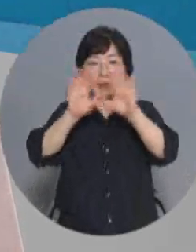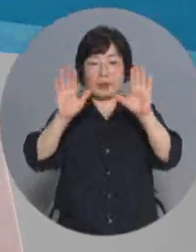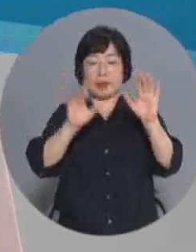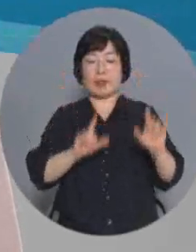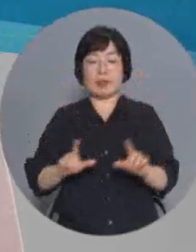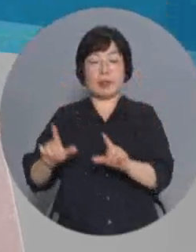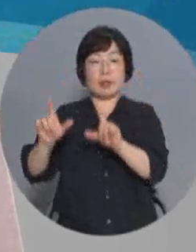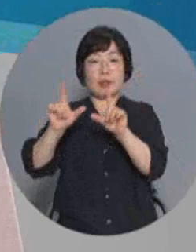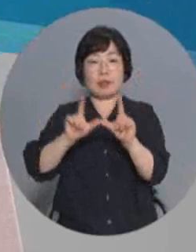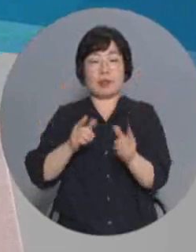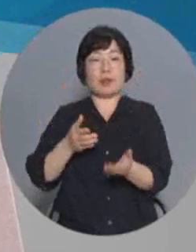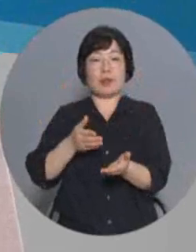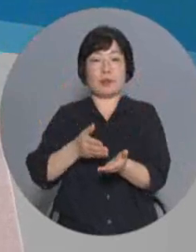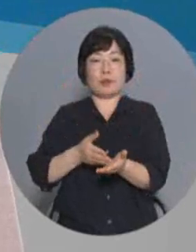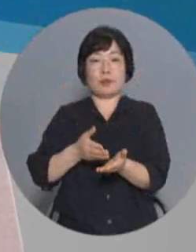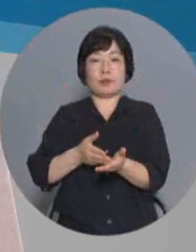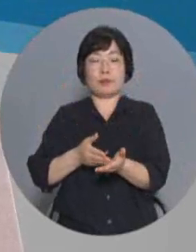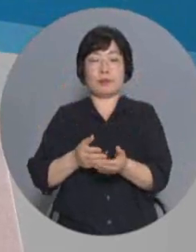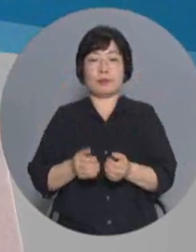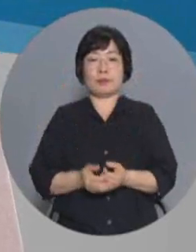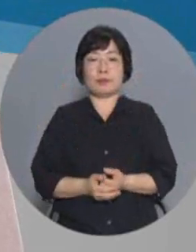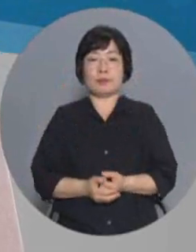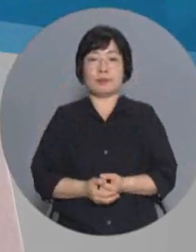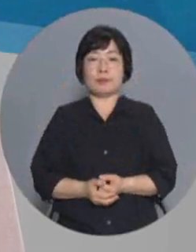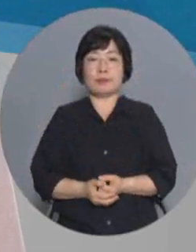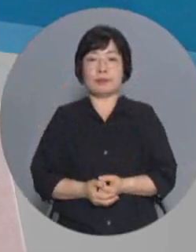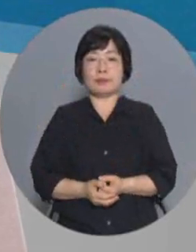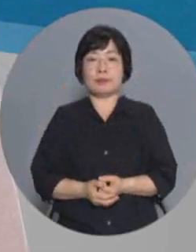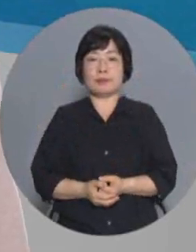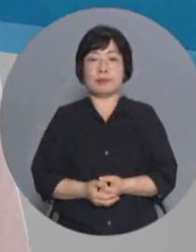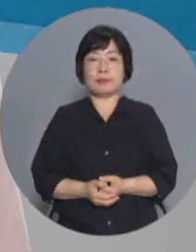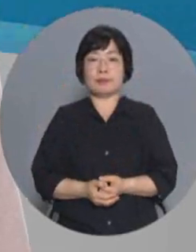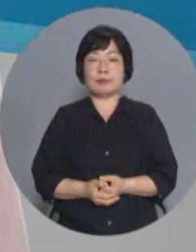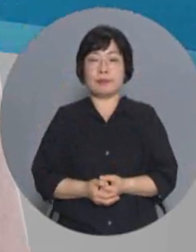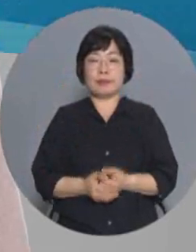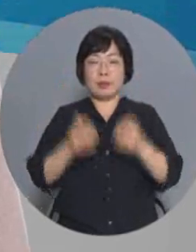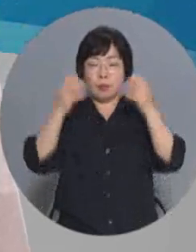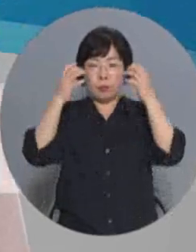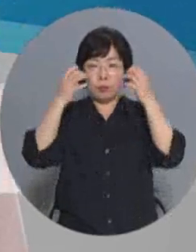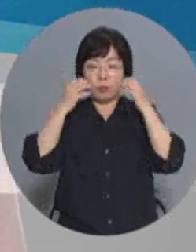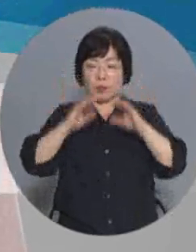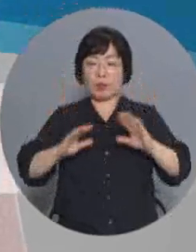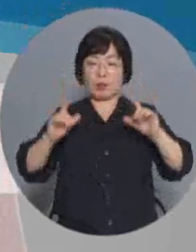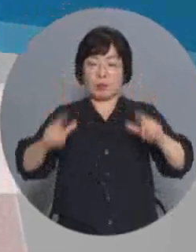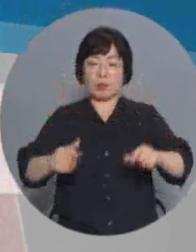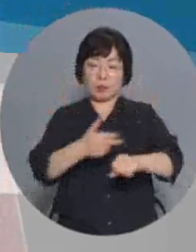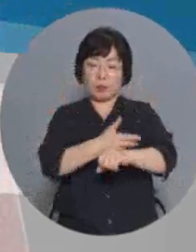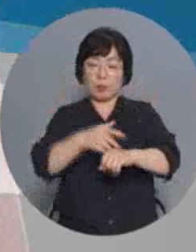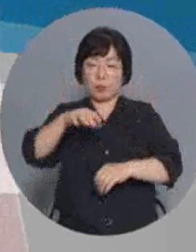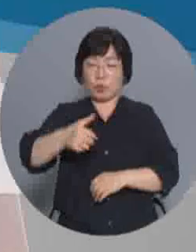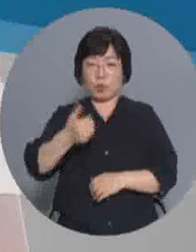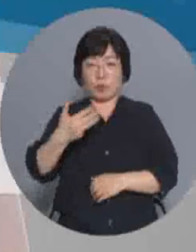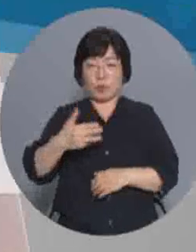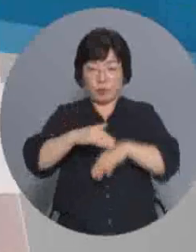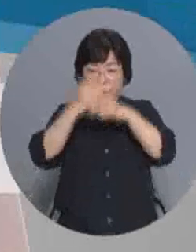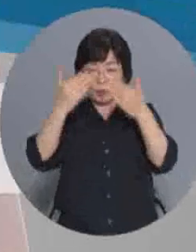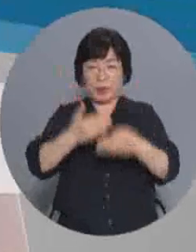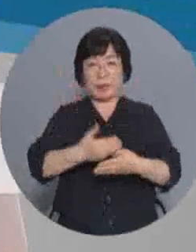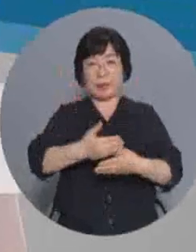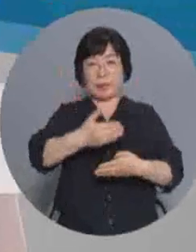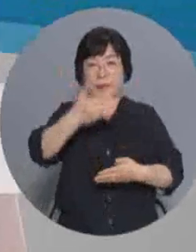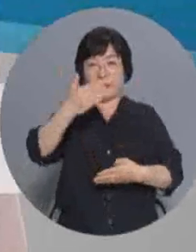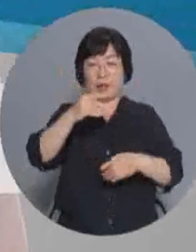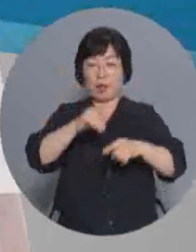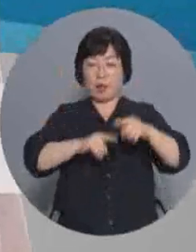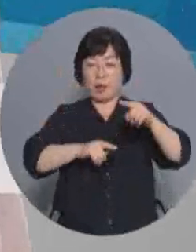날씨와 생활 정보 정리해 드리는 생활 포커스입니다 올여름 전남의 해수욕장 신여 곳이 문을 엽니다